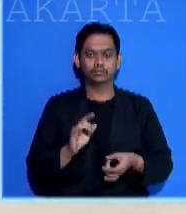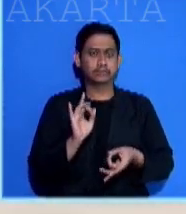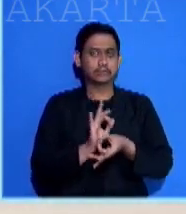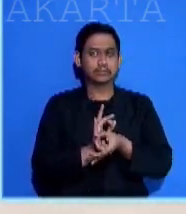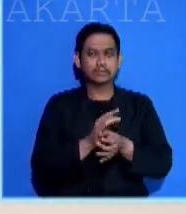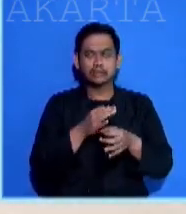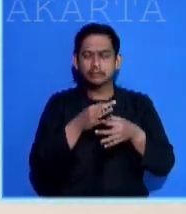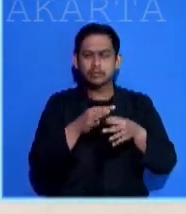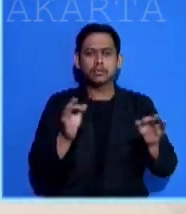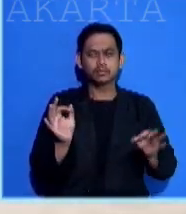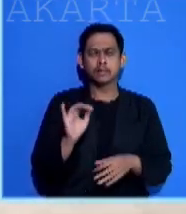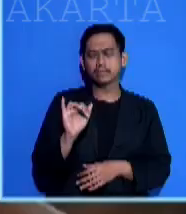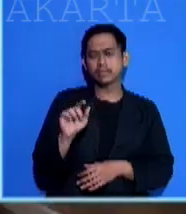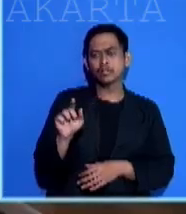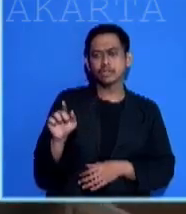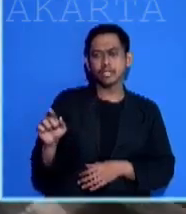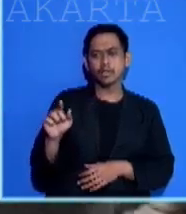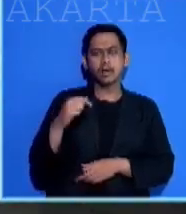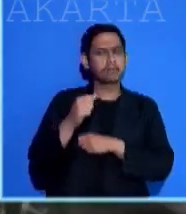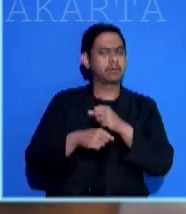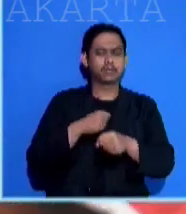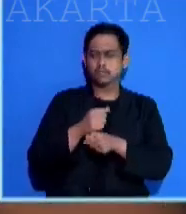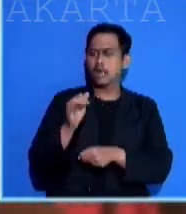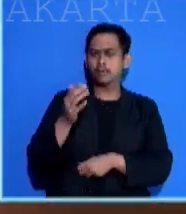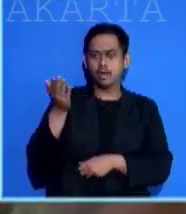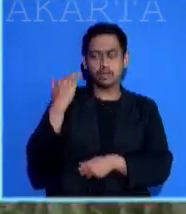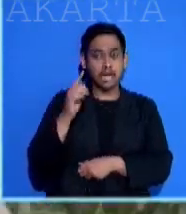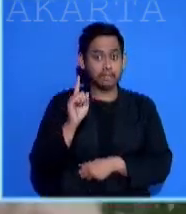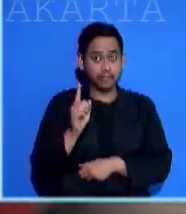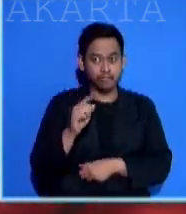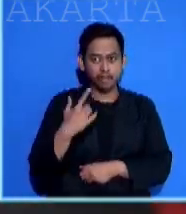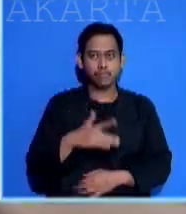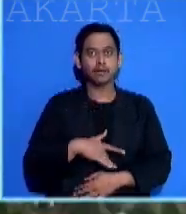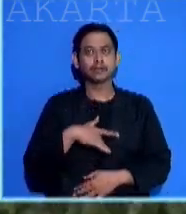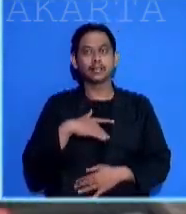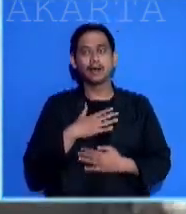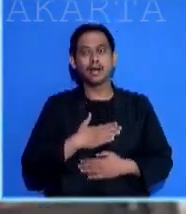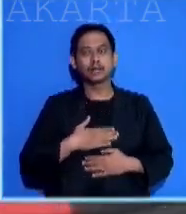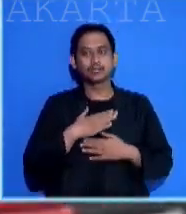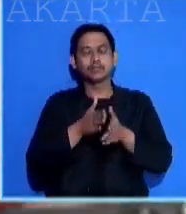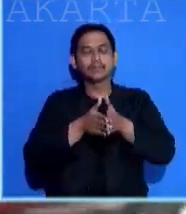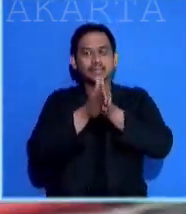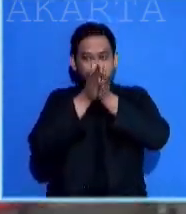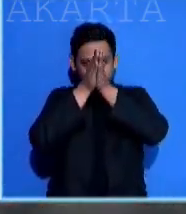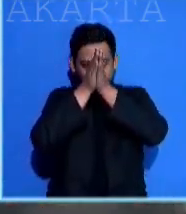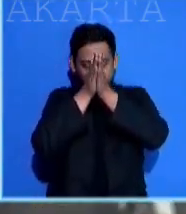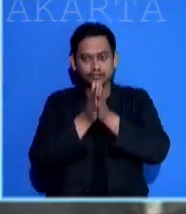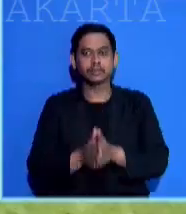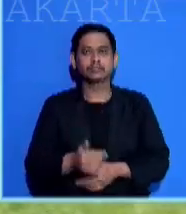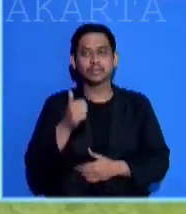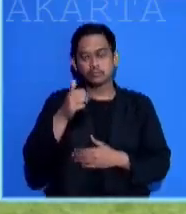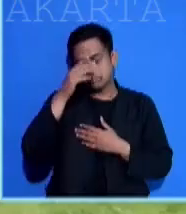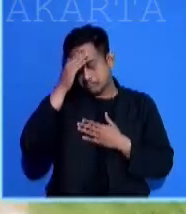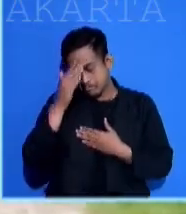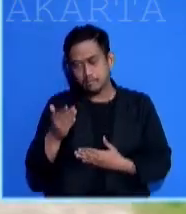tradisi yang dilakukan setiap tahunnya hal ini diharapkan mampu memberikan rasa nyaman bagi umat Hindu dalam melaksanakan ibadah